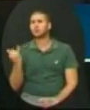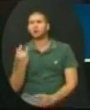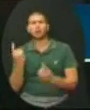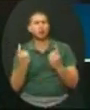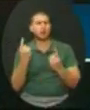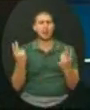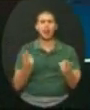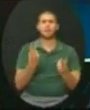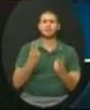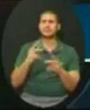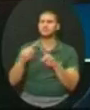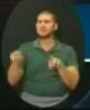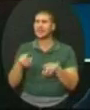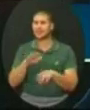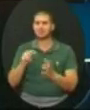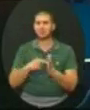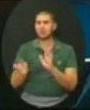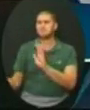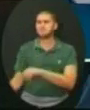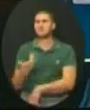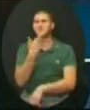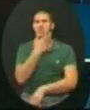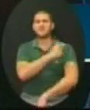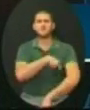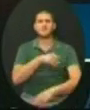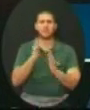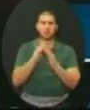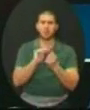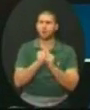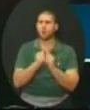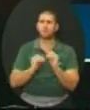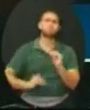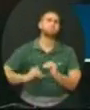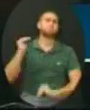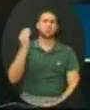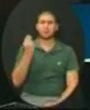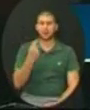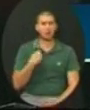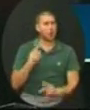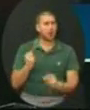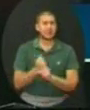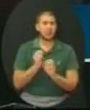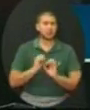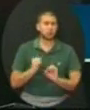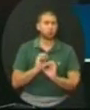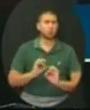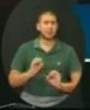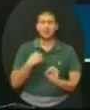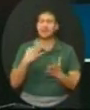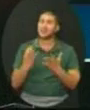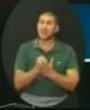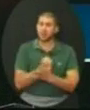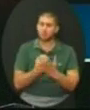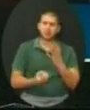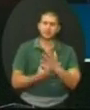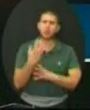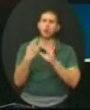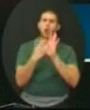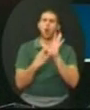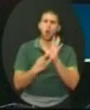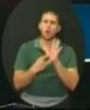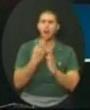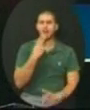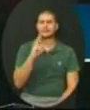לחפש מסגרת לילדים, כי מפנה אותם בעל הבית או מקפיץ להם את הזה. לא הצלחנו לעשות שום דבר מהדברים האלו, הצלחנו באמת ליצור חוק